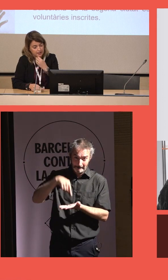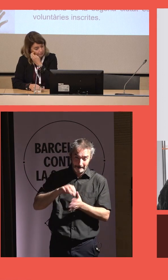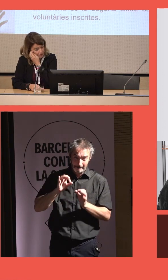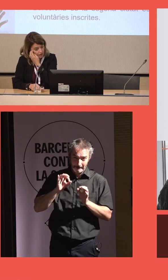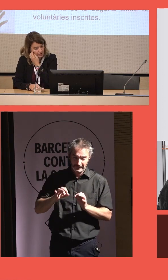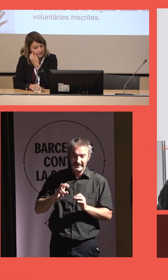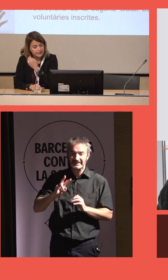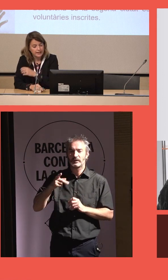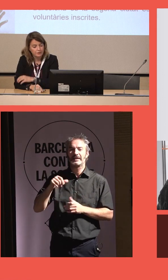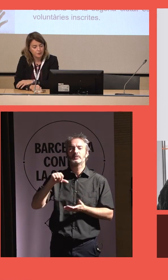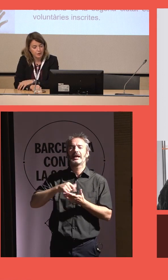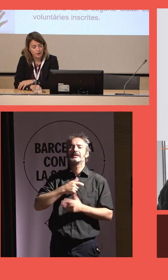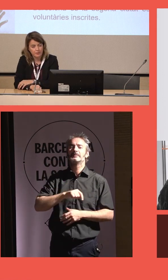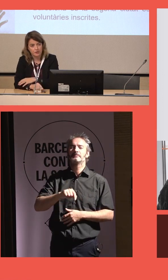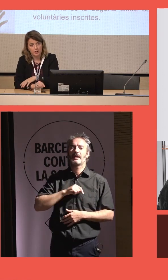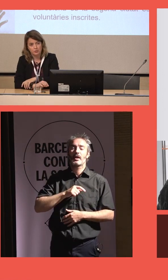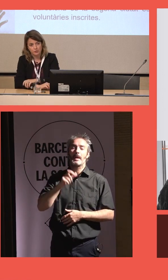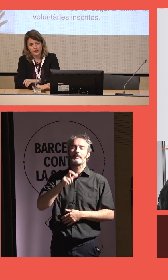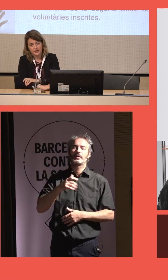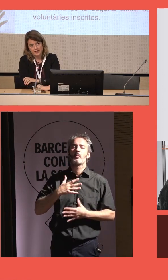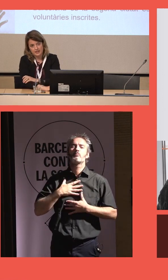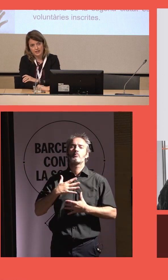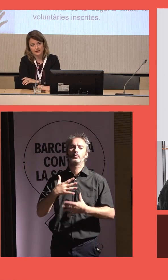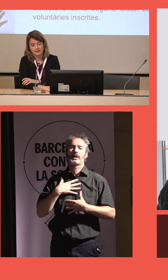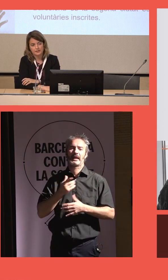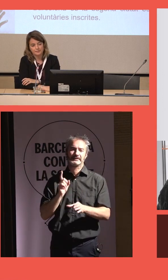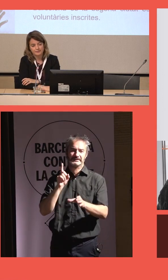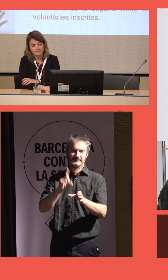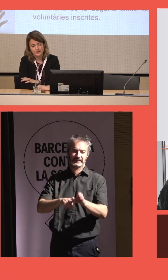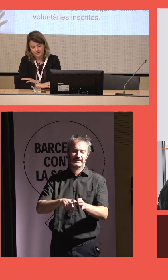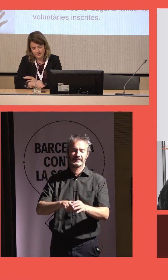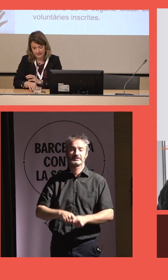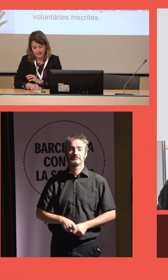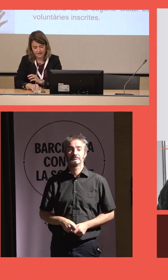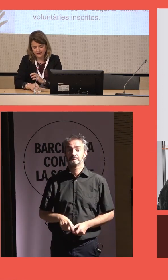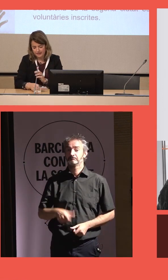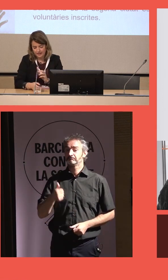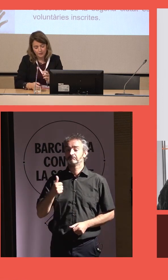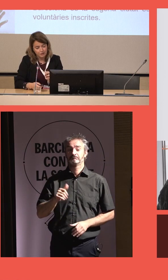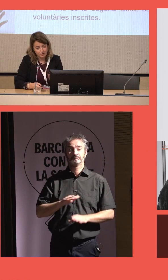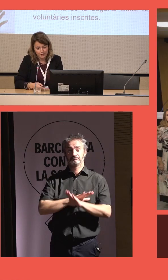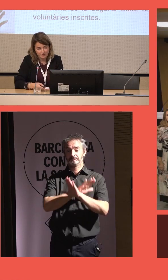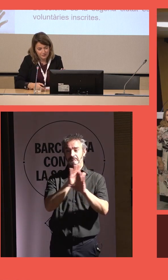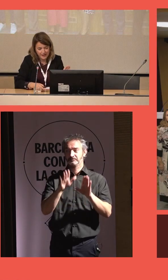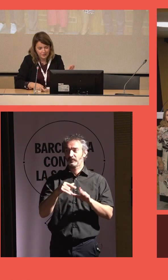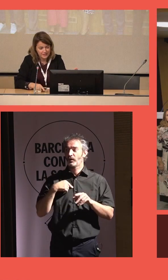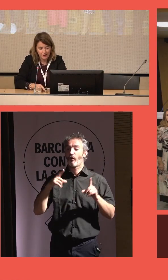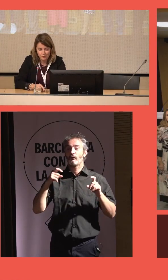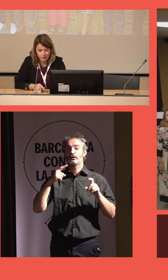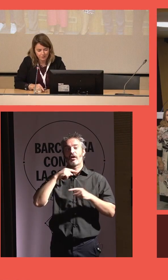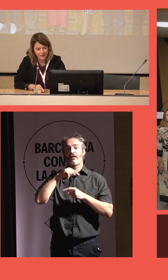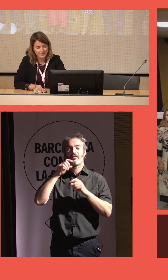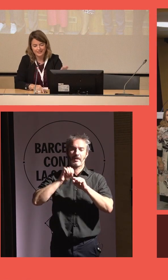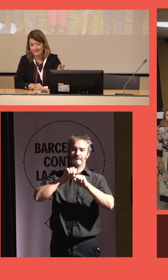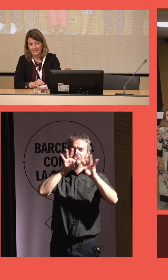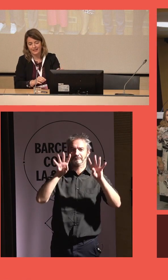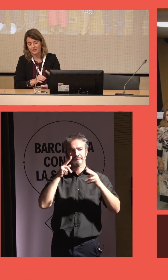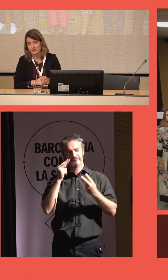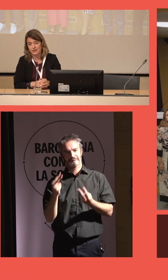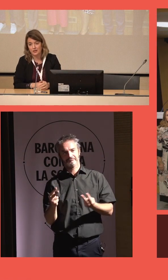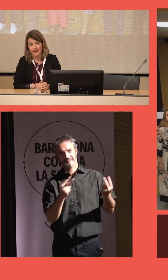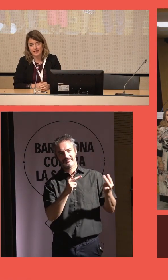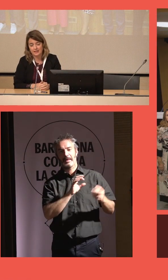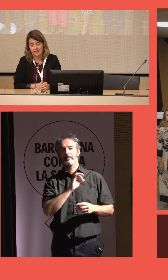ciutat espanyola amb número de persones voluntàries inscrites i fins aquí una foto de família només amb uns premis d